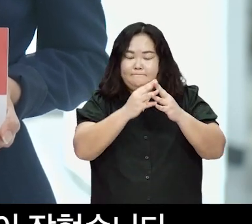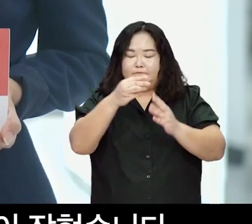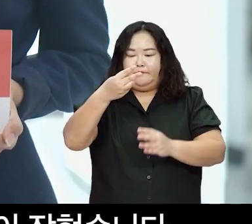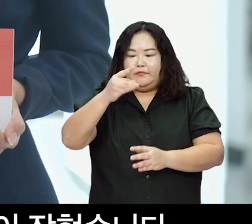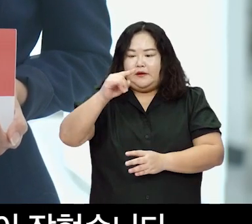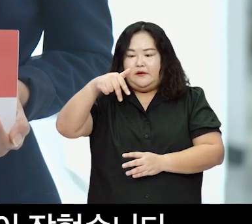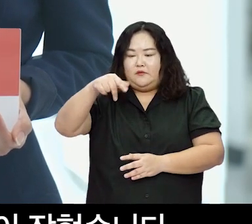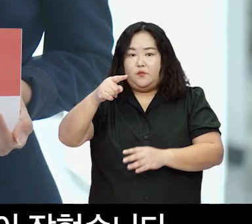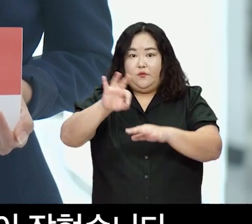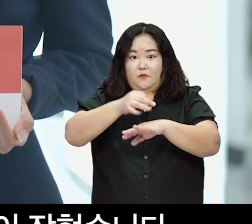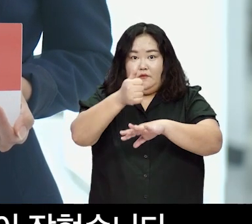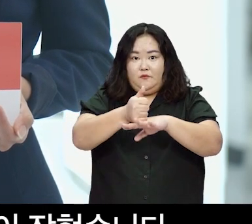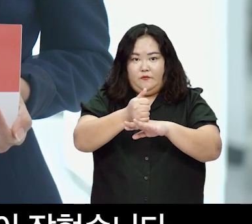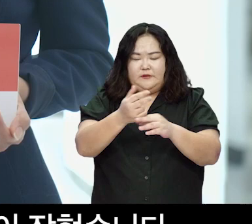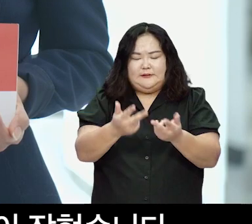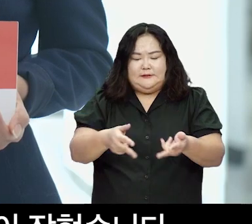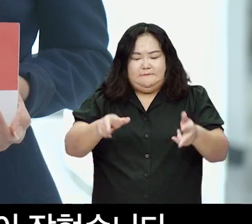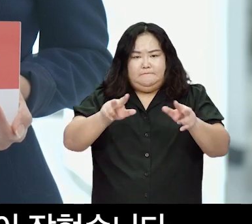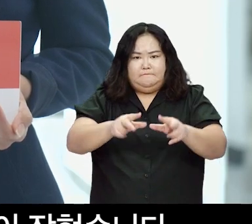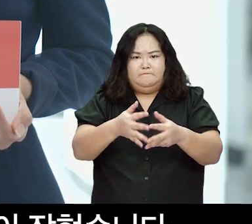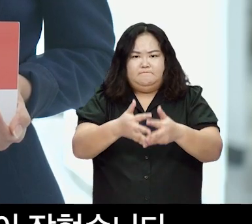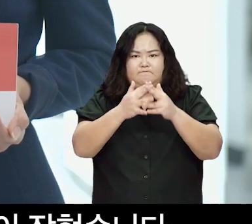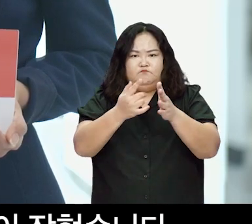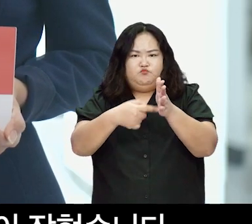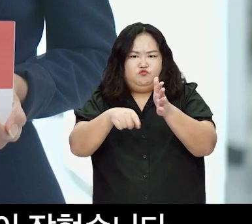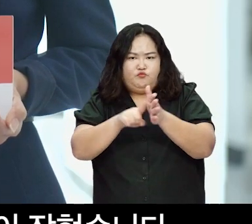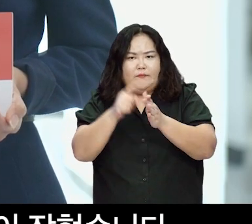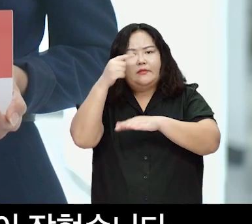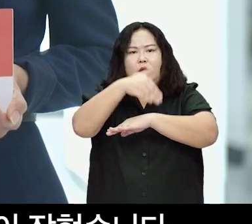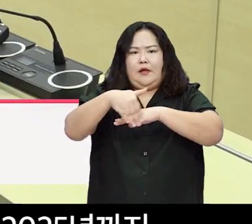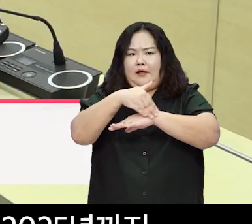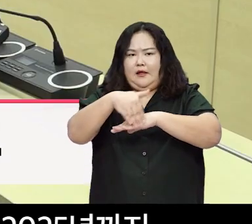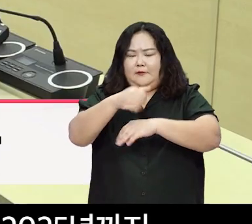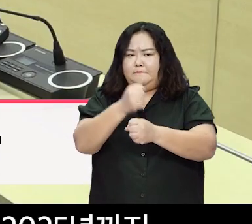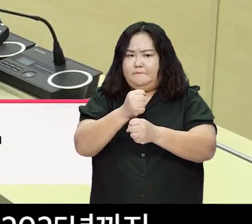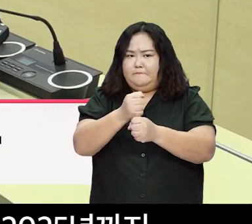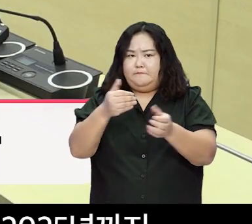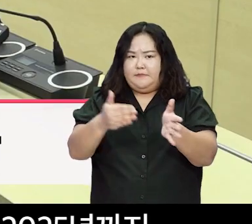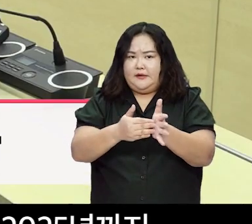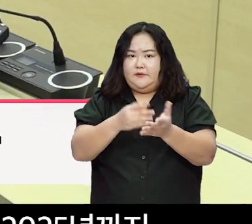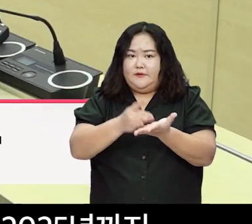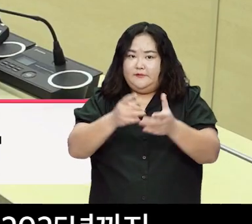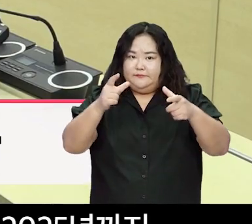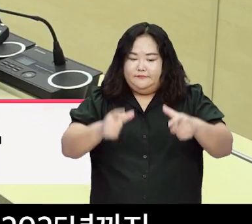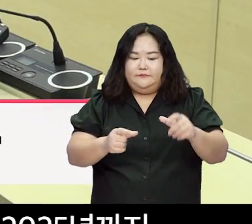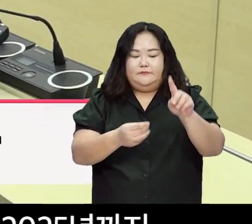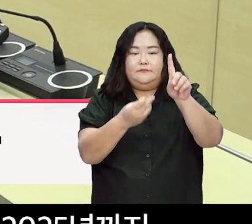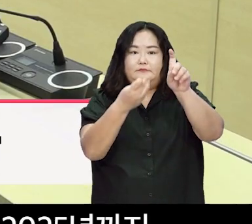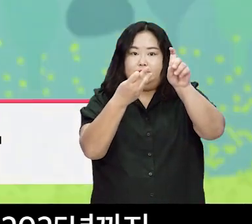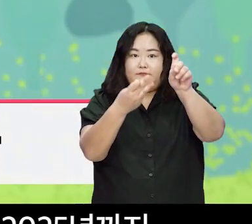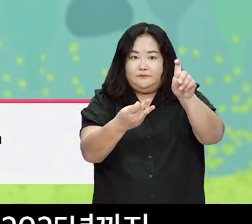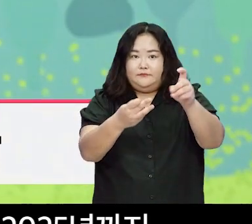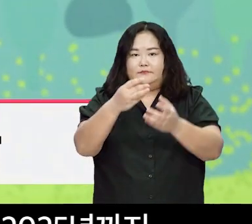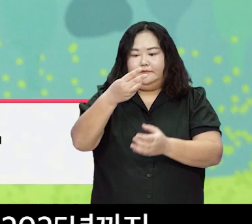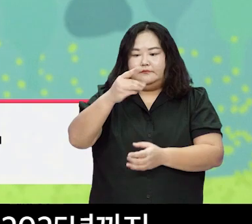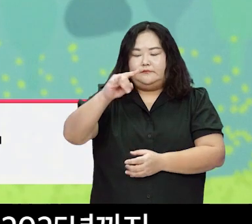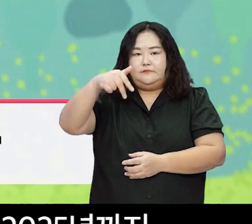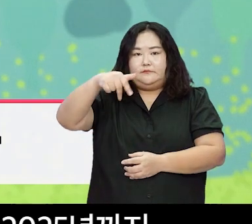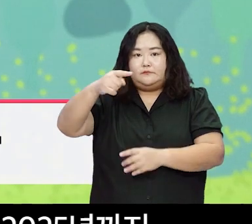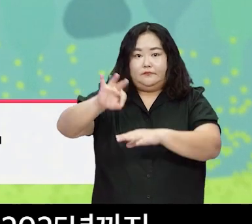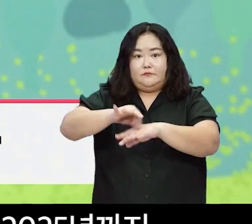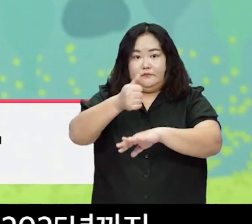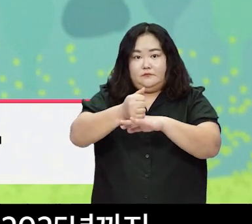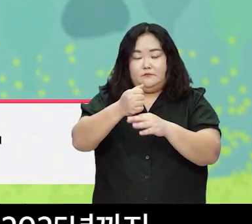태건 기공 를 설립하기 위한 윤곽에 잡혔습니다 천안시가 지난 13일 태조왕건 기념공원 조성